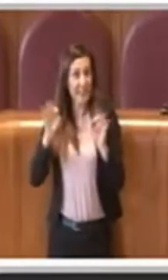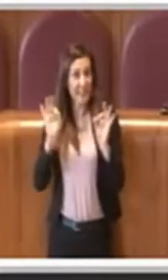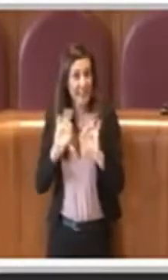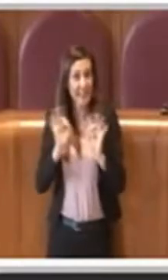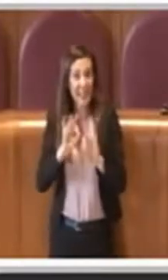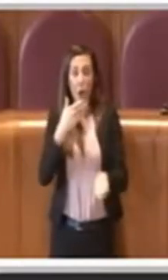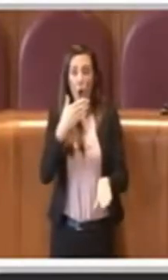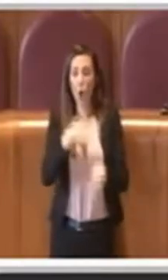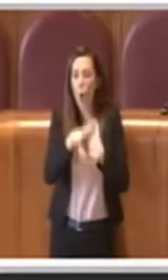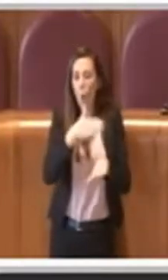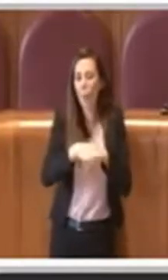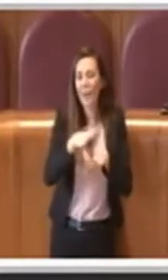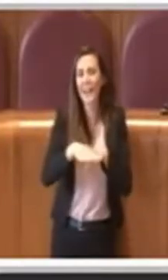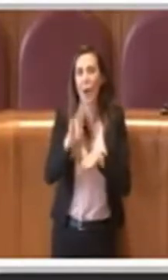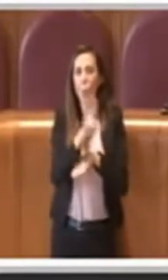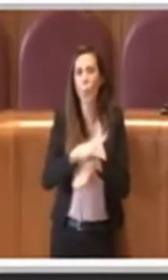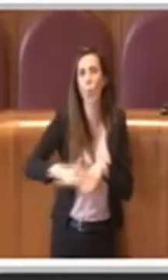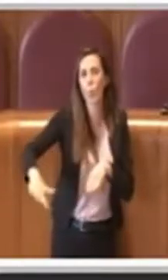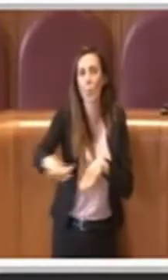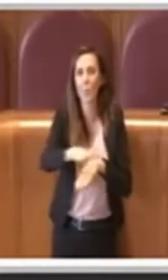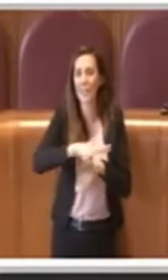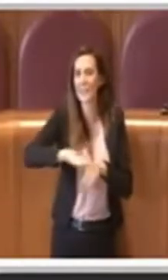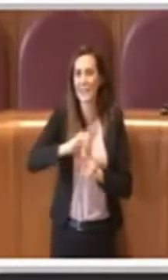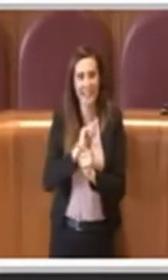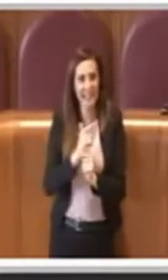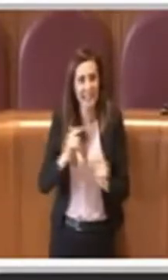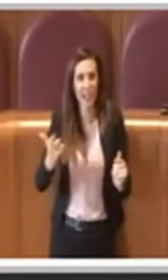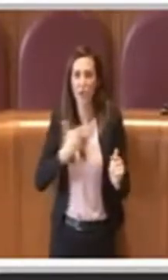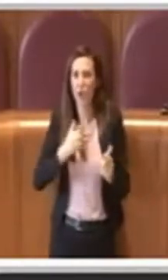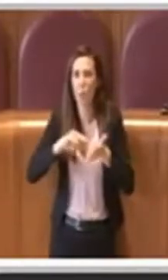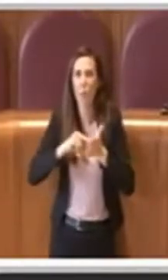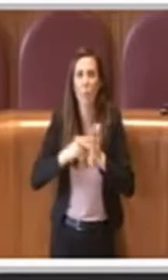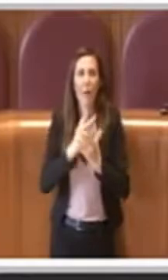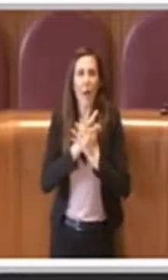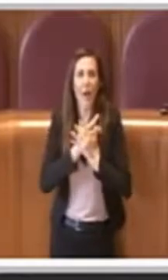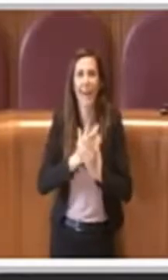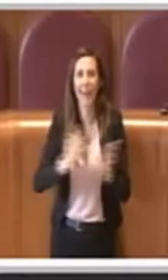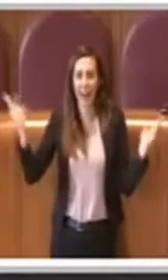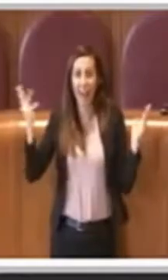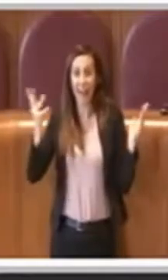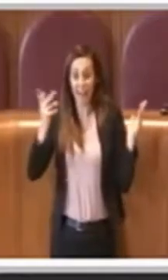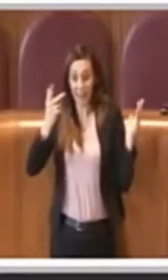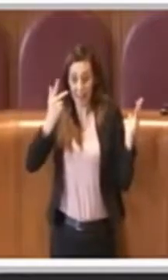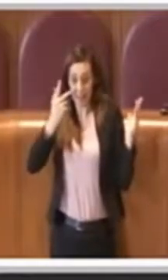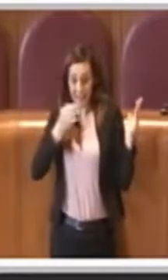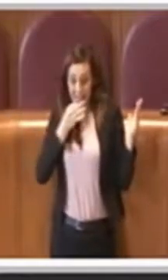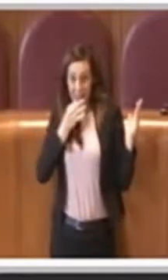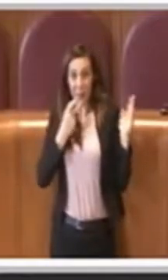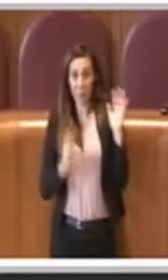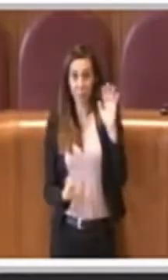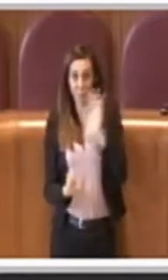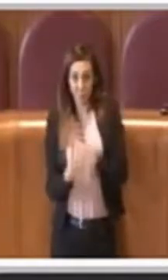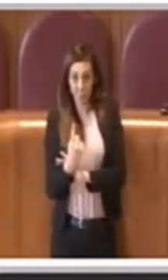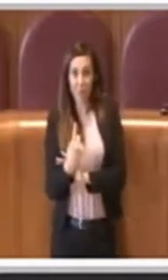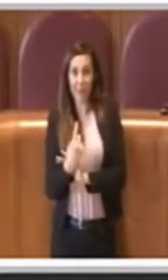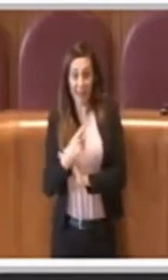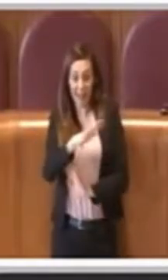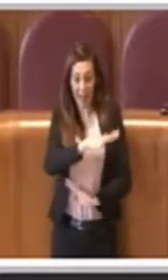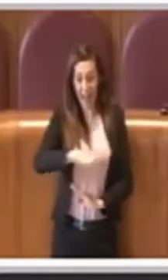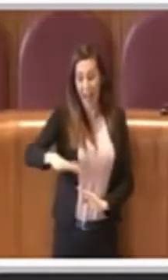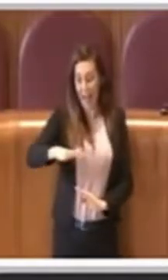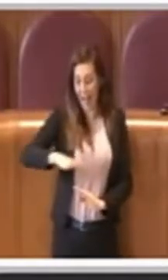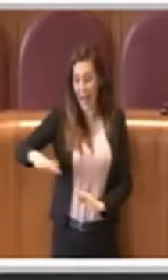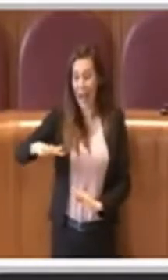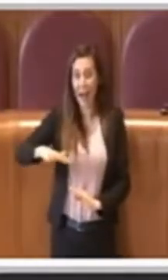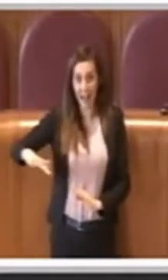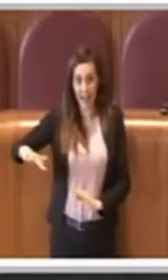le competenze urbanistiche, insomma c'era un problema enorme. Noi ci siamo ritrovati con delle aree che di fatto